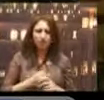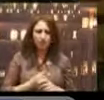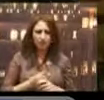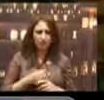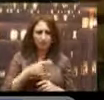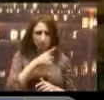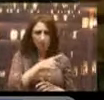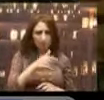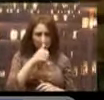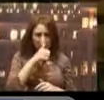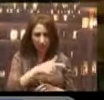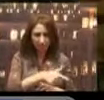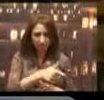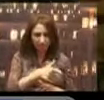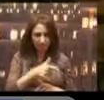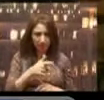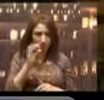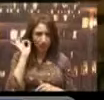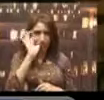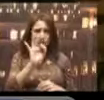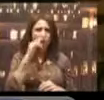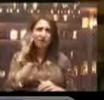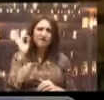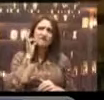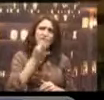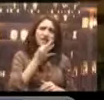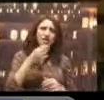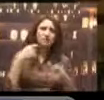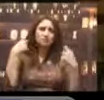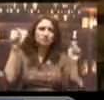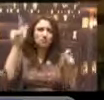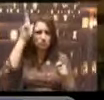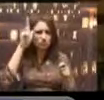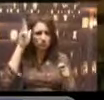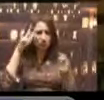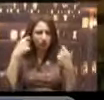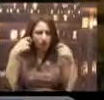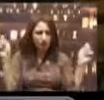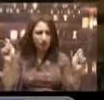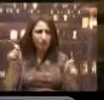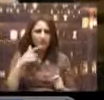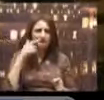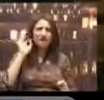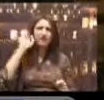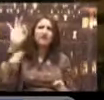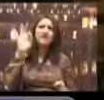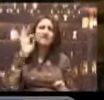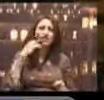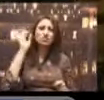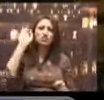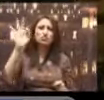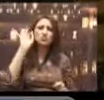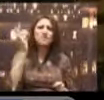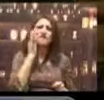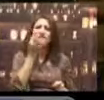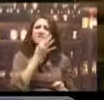هذا الهجوم ولا يعني صحف قوميه دون تعليمات هجموا الفيلم، اشتموا في الفيلم